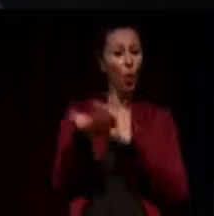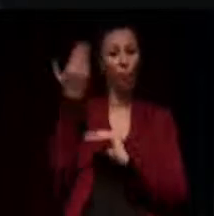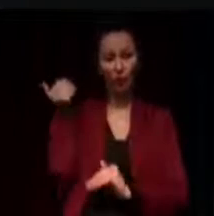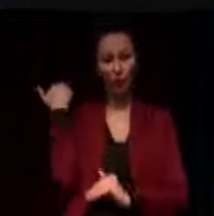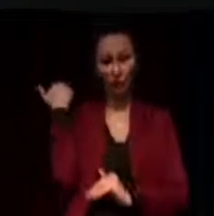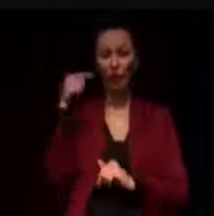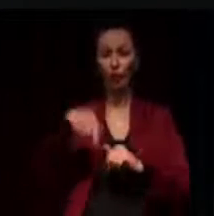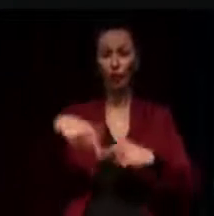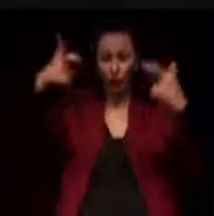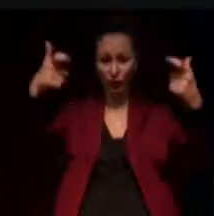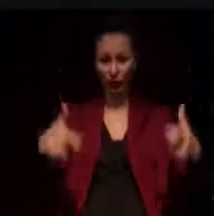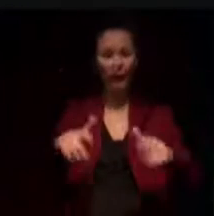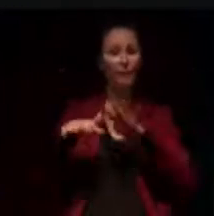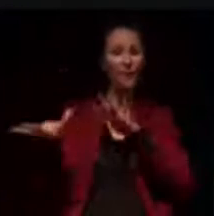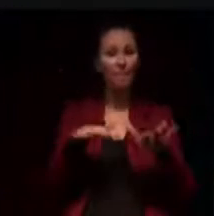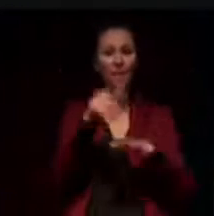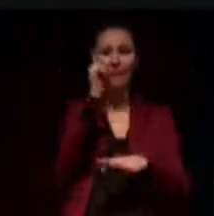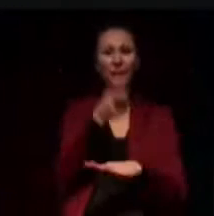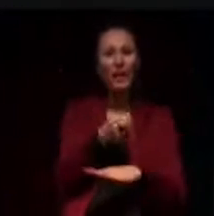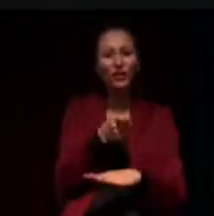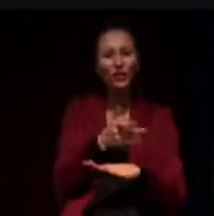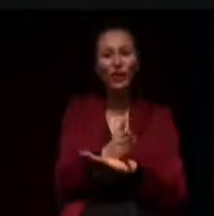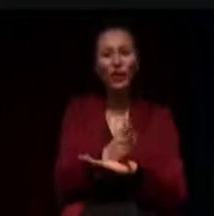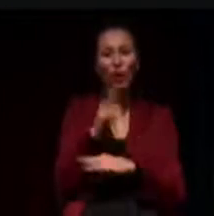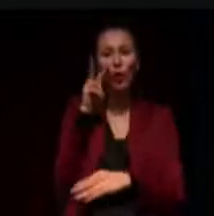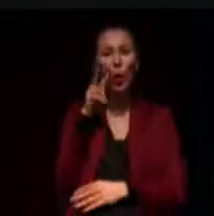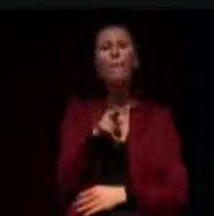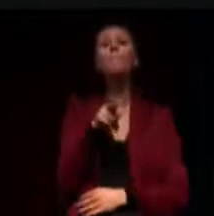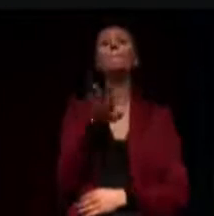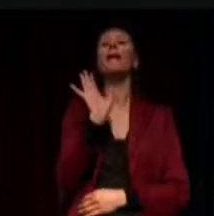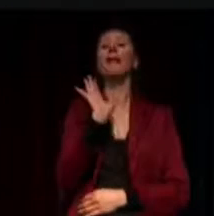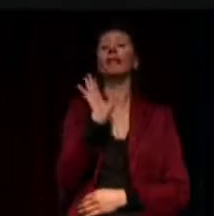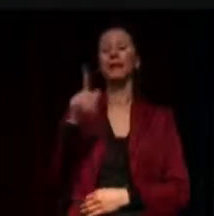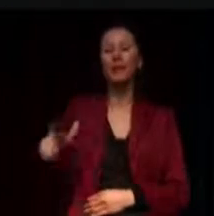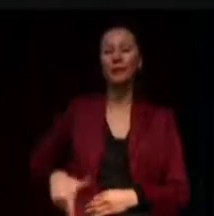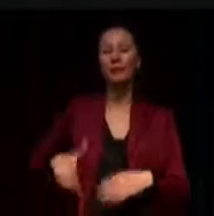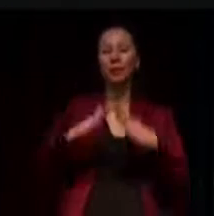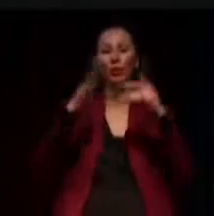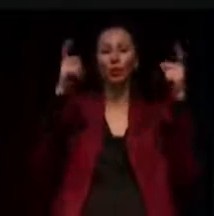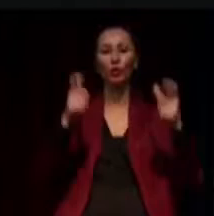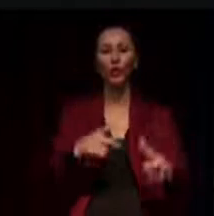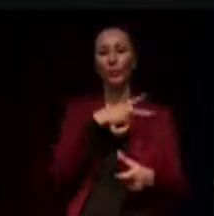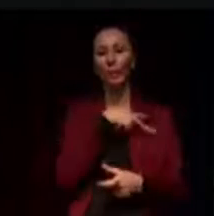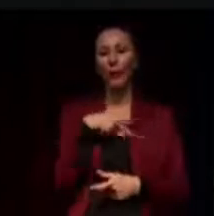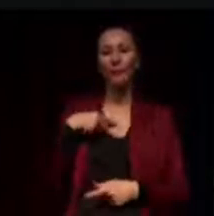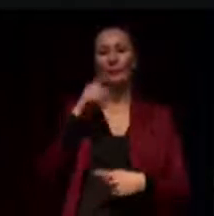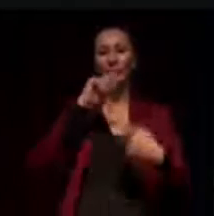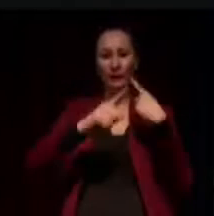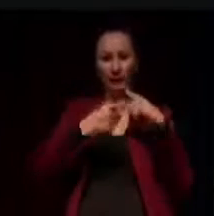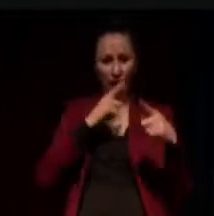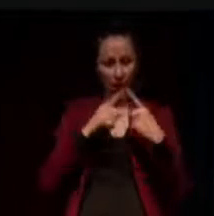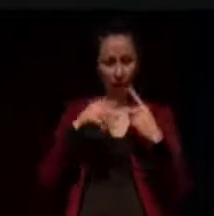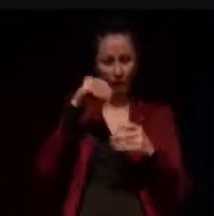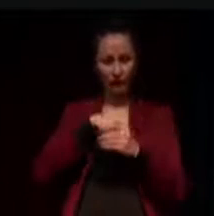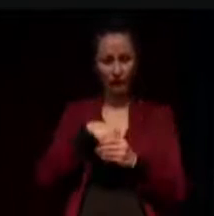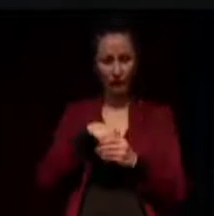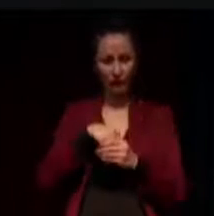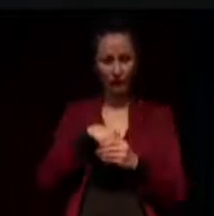öncesinde bu şehirde deprem gerçeğini görmeyen İzmir Büyükşehir Belediyesi'ndeki siyasi